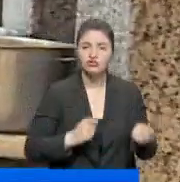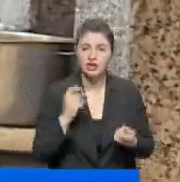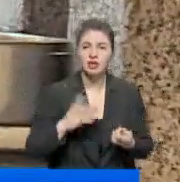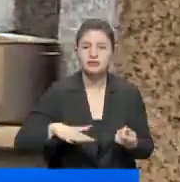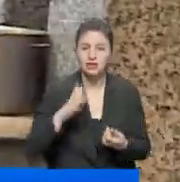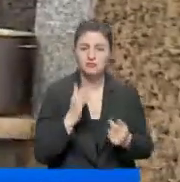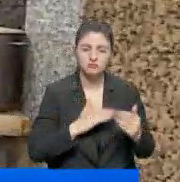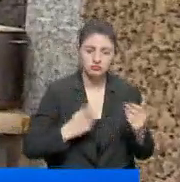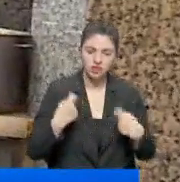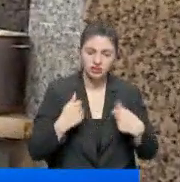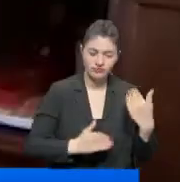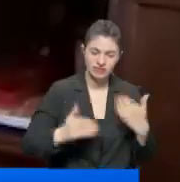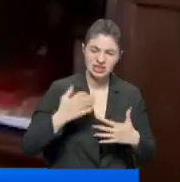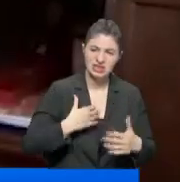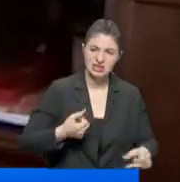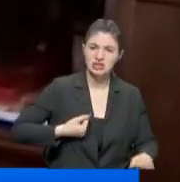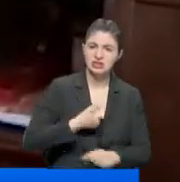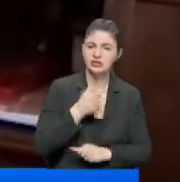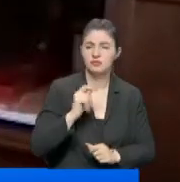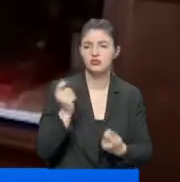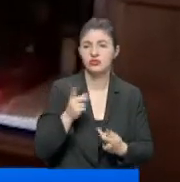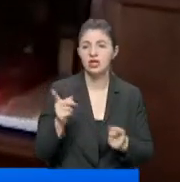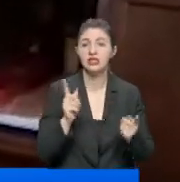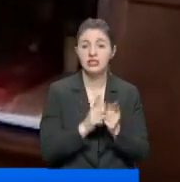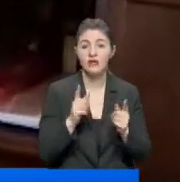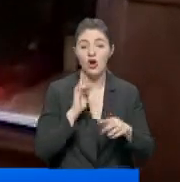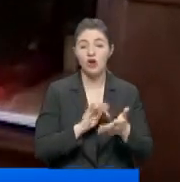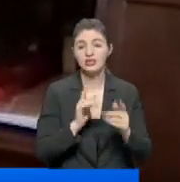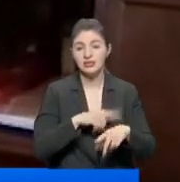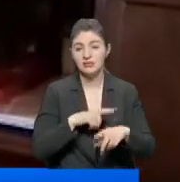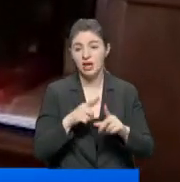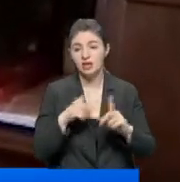çalışanlarsa artan maliyetlere direnmeye çalışıyor. Kısa ve orta vadede